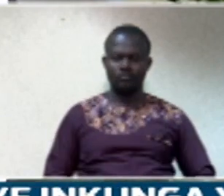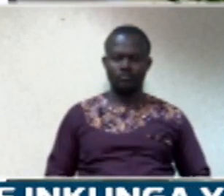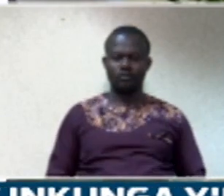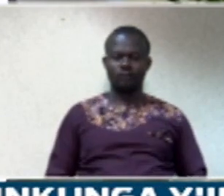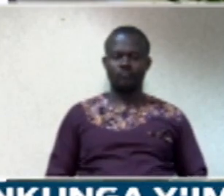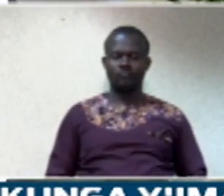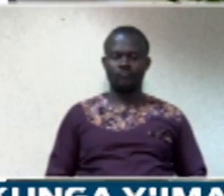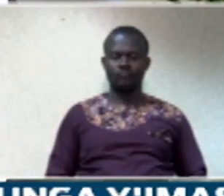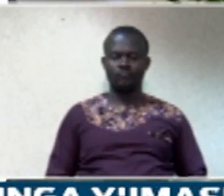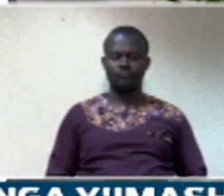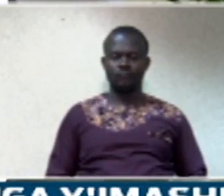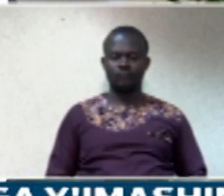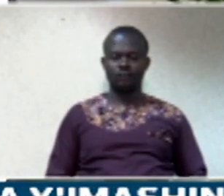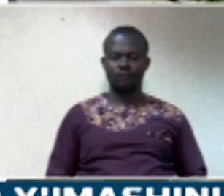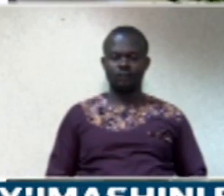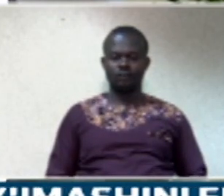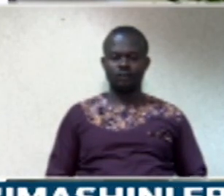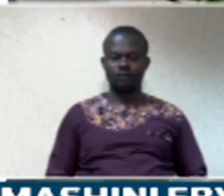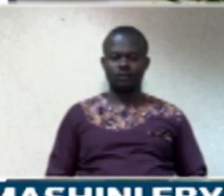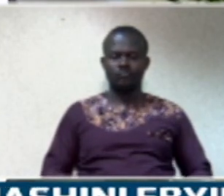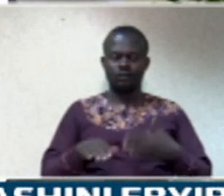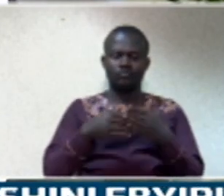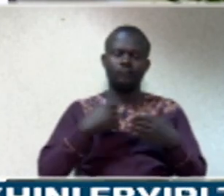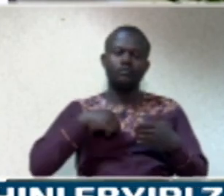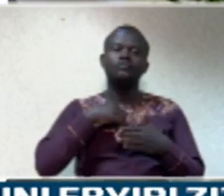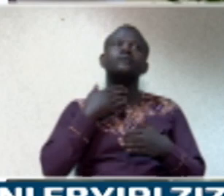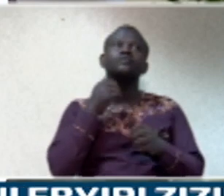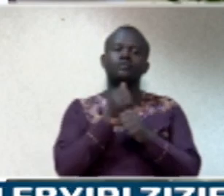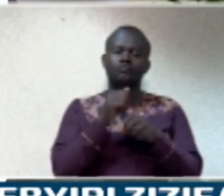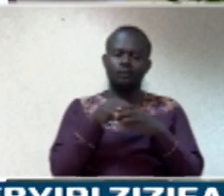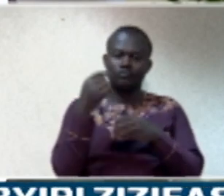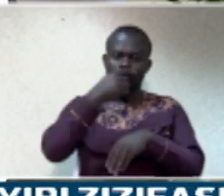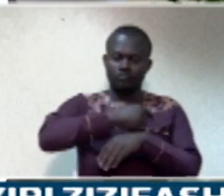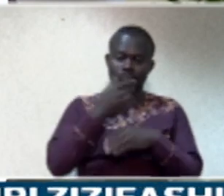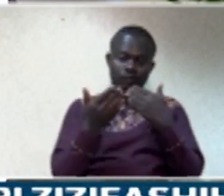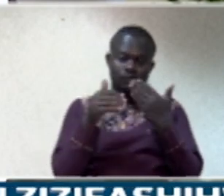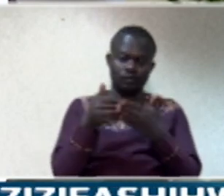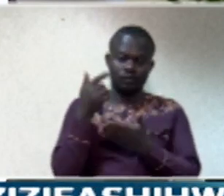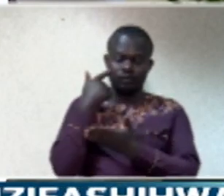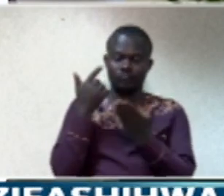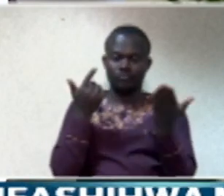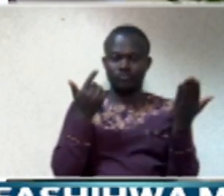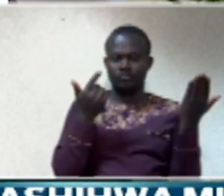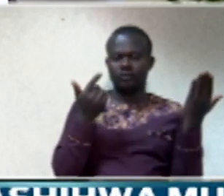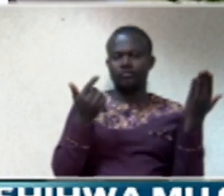kuko zitwongereye ubushobozi tukabashaga gukora ku munsi nibura gusuzuma